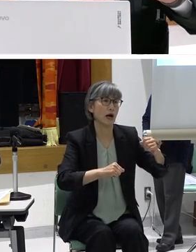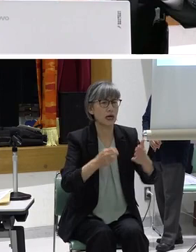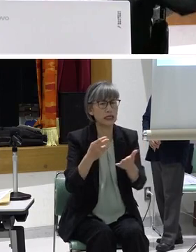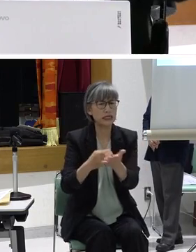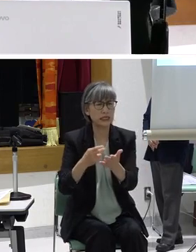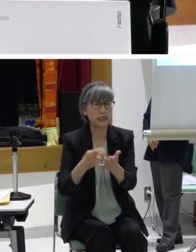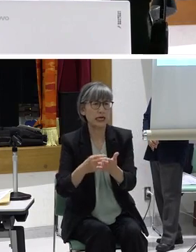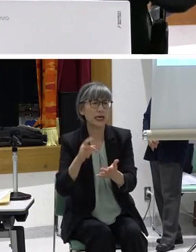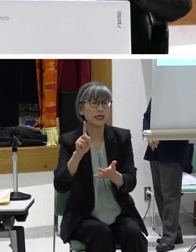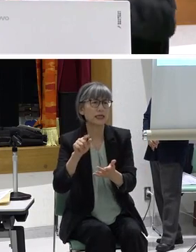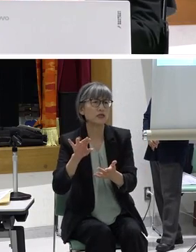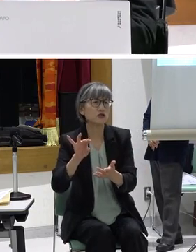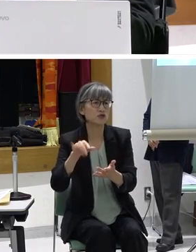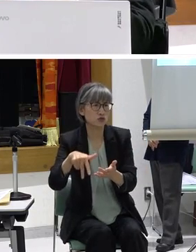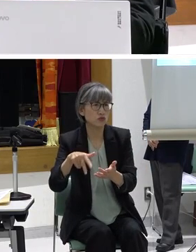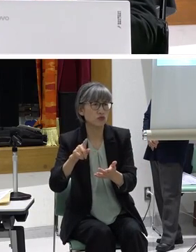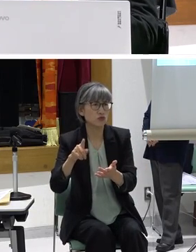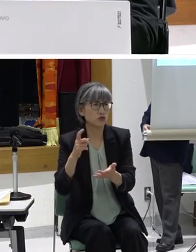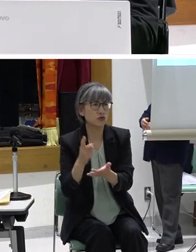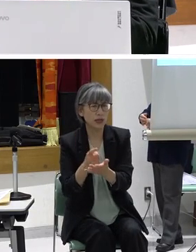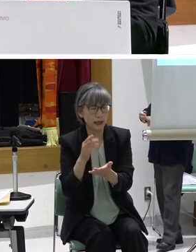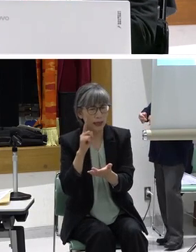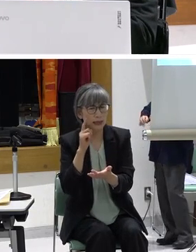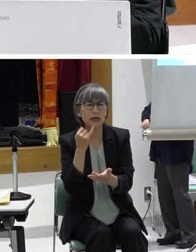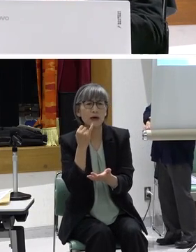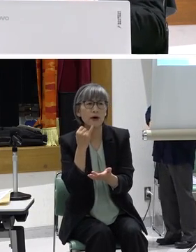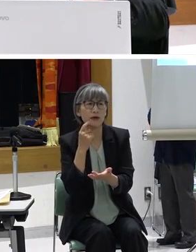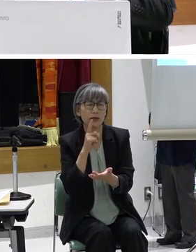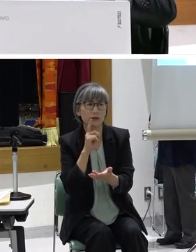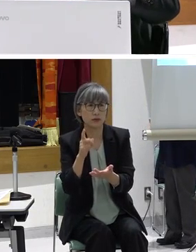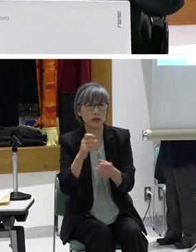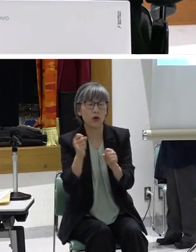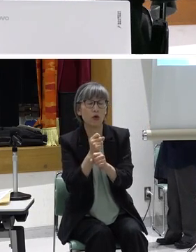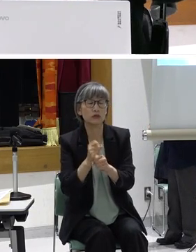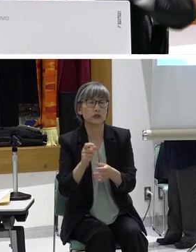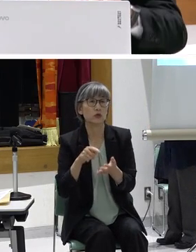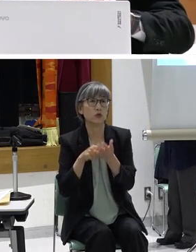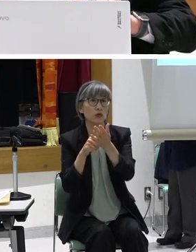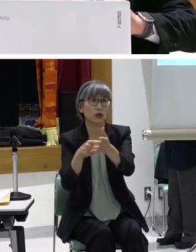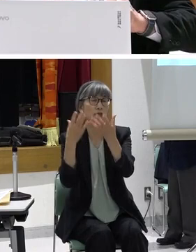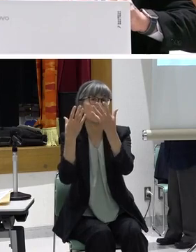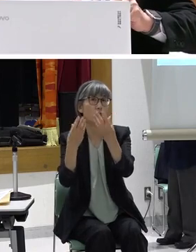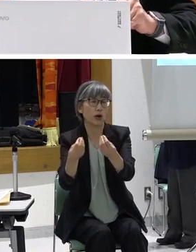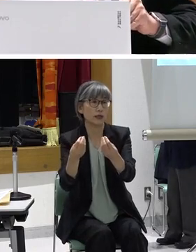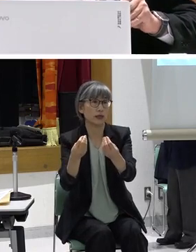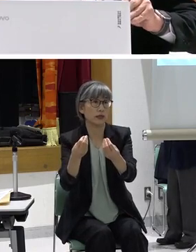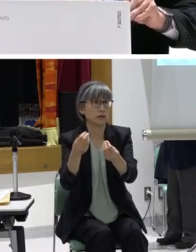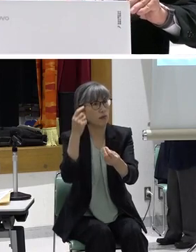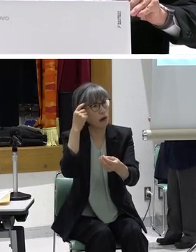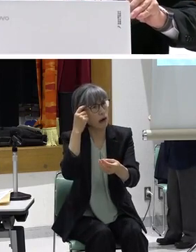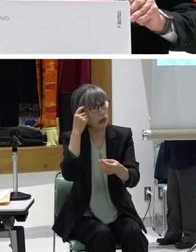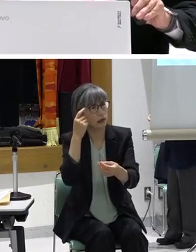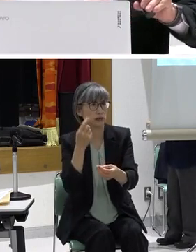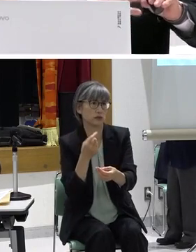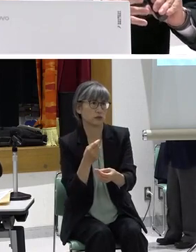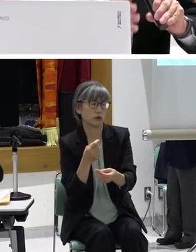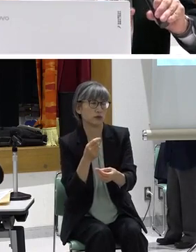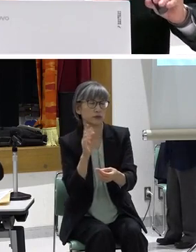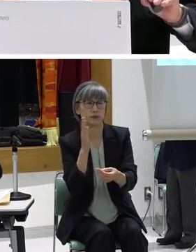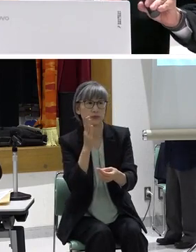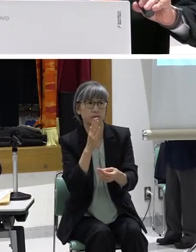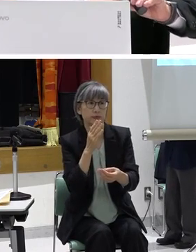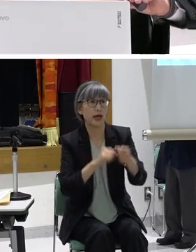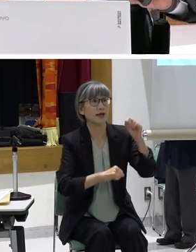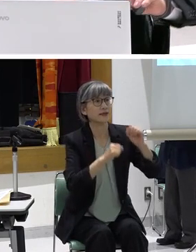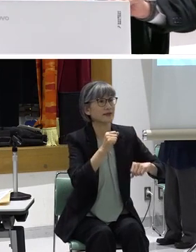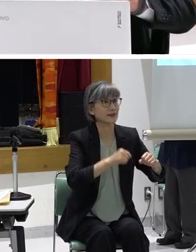ると、もう単に促進地区とこの行為の届け出っていうそれだけみたいな感じになってしまうので、ここの任意事